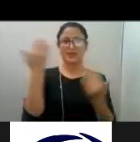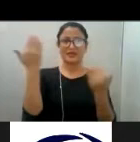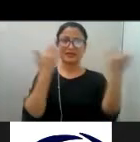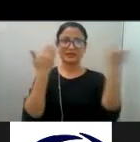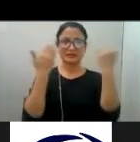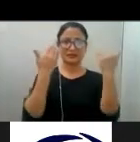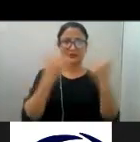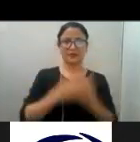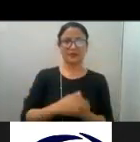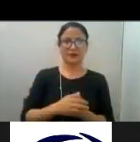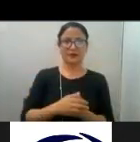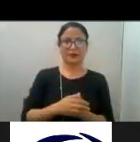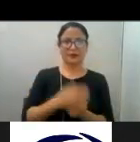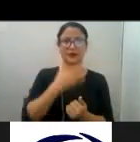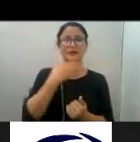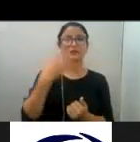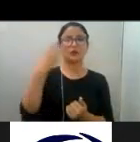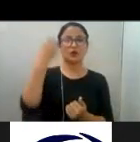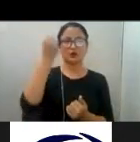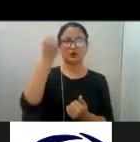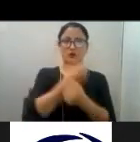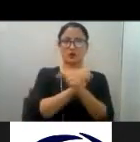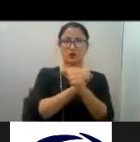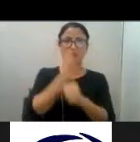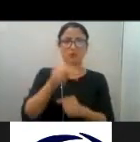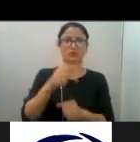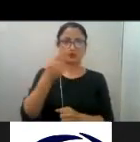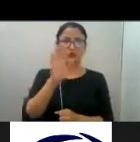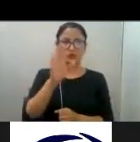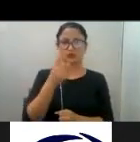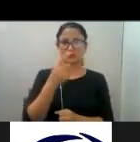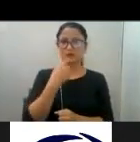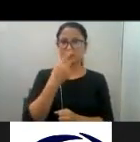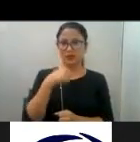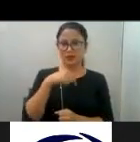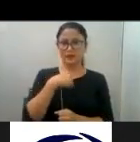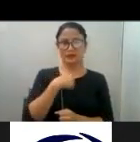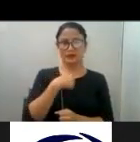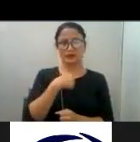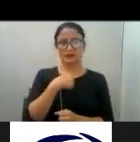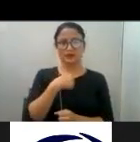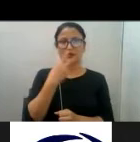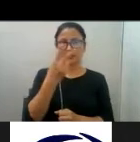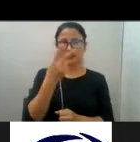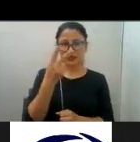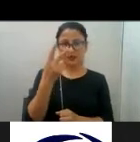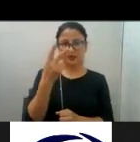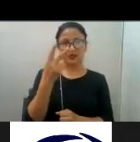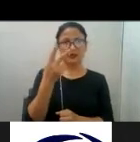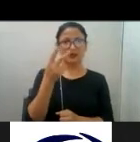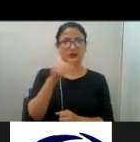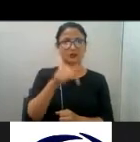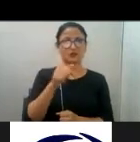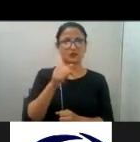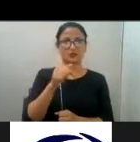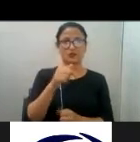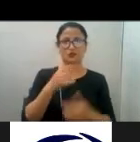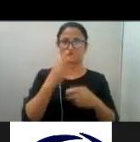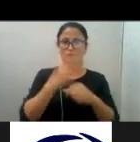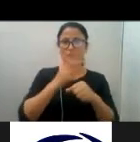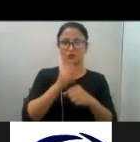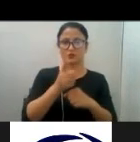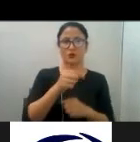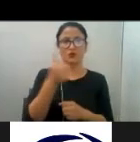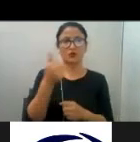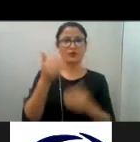र आत्महत्या को जोखिम को अवस्था कस्तो छ भनेर हेर्ने नै यसको उद्देश्य हो अर्को